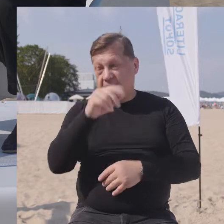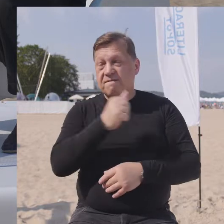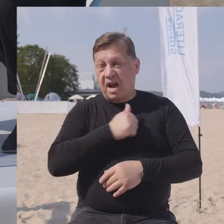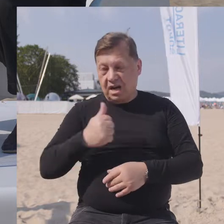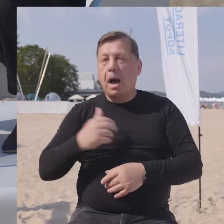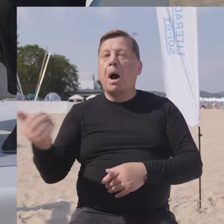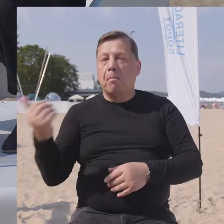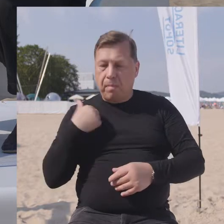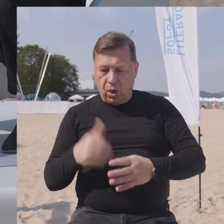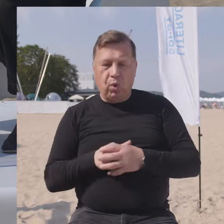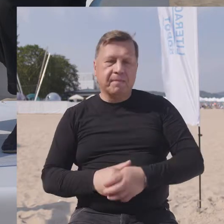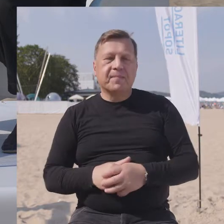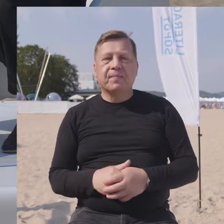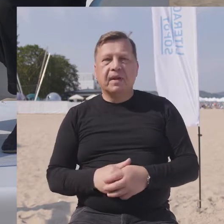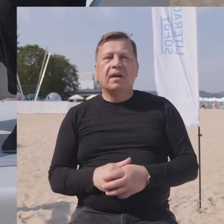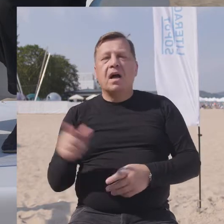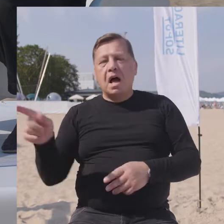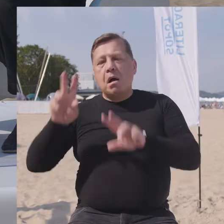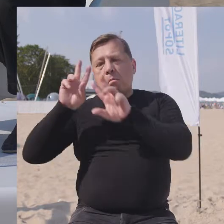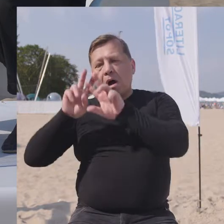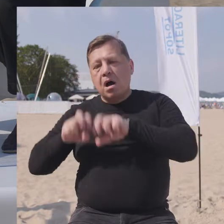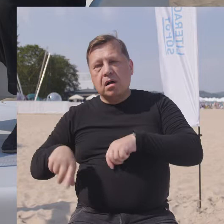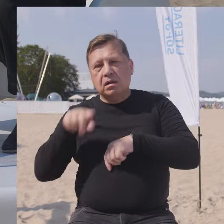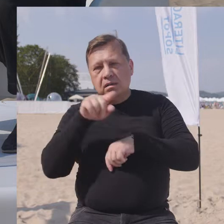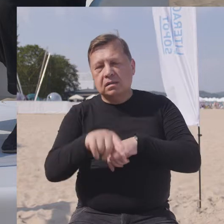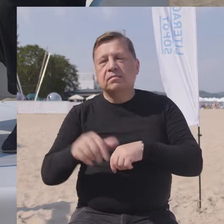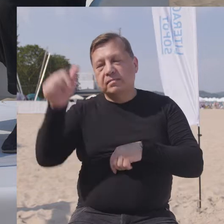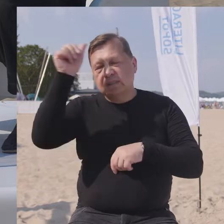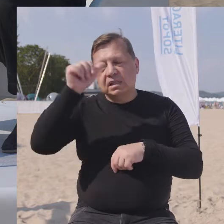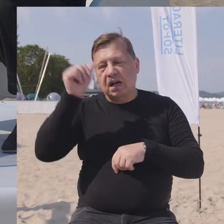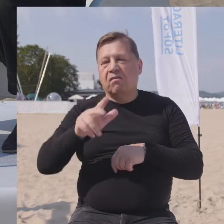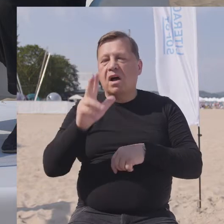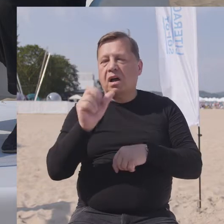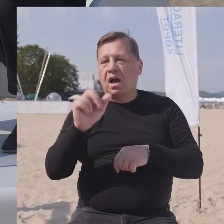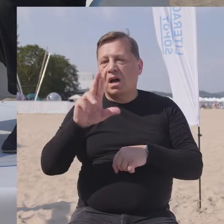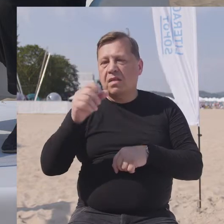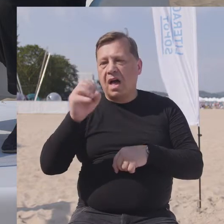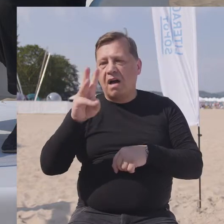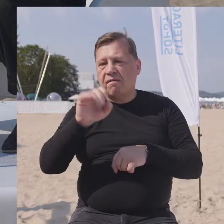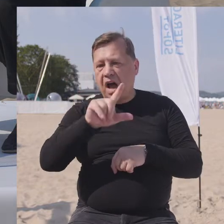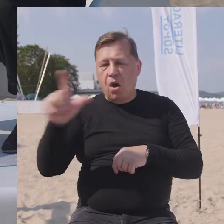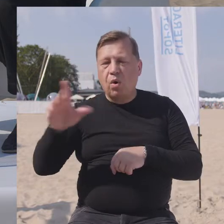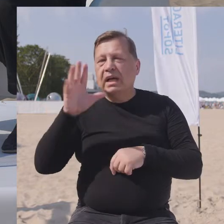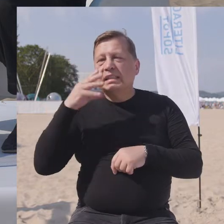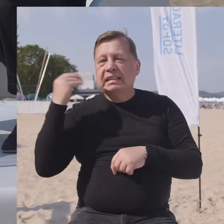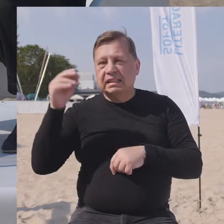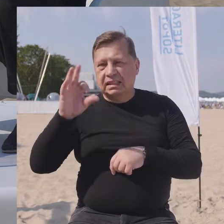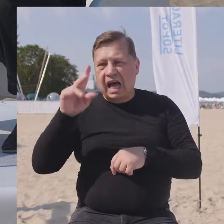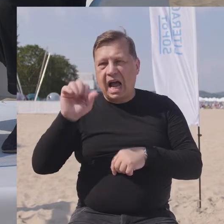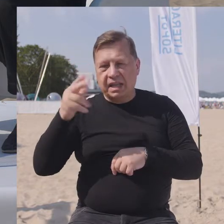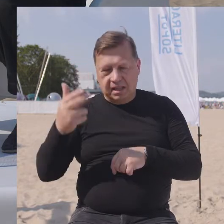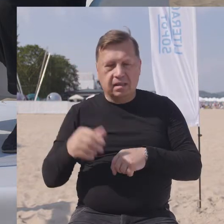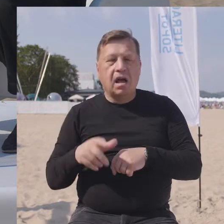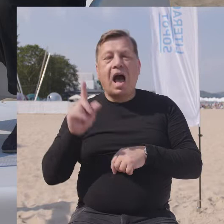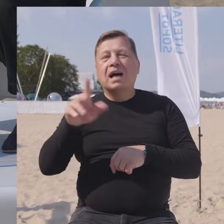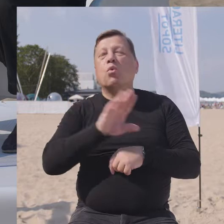Warszawy i był, jak mawiają badacze, karnawałem stalinizmu, czyli momentem, w którym co prawda Stalin już zmarł,